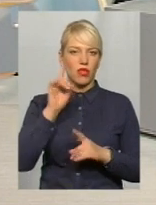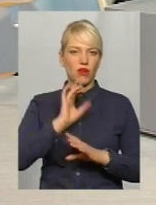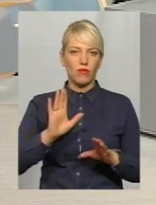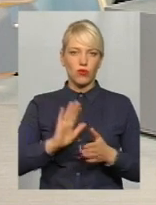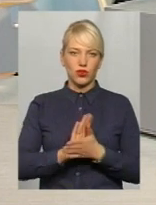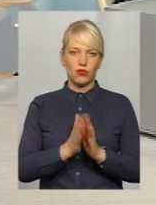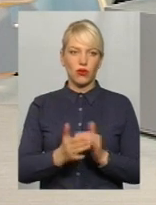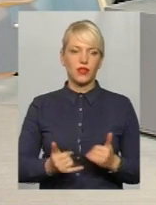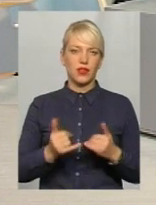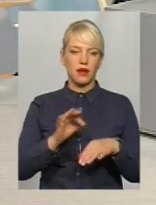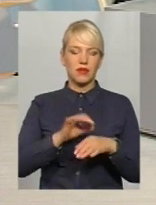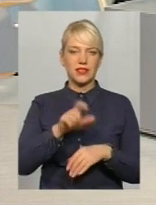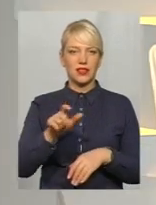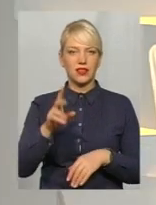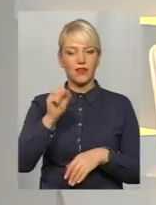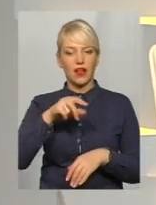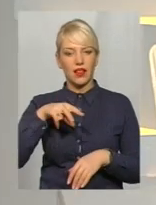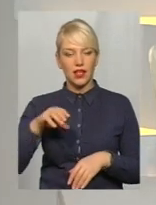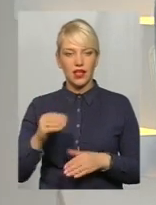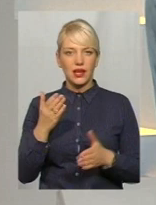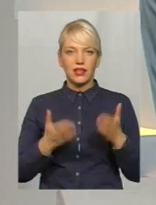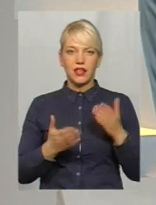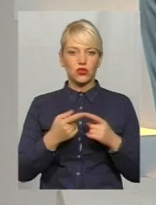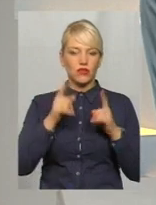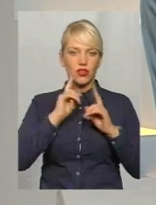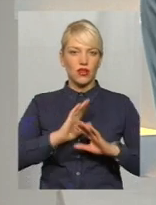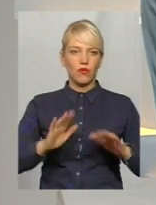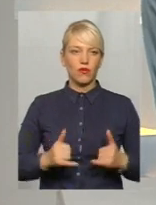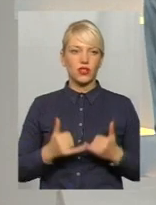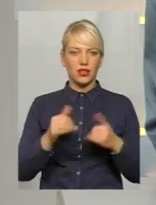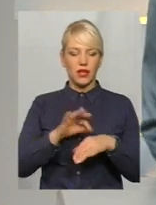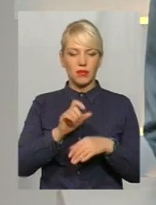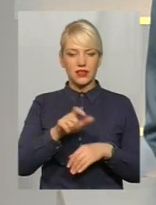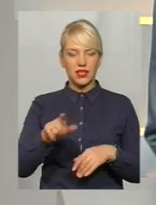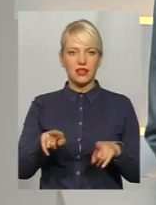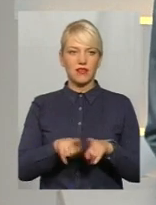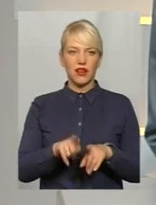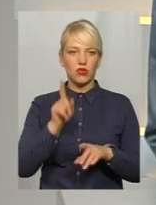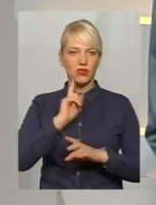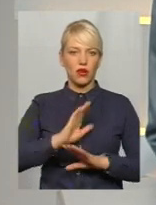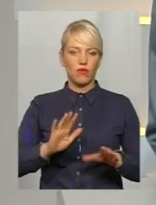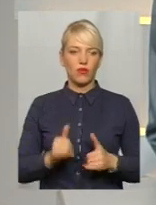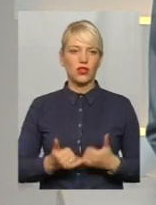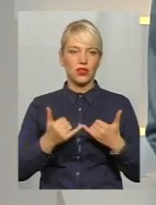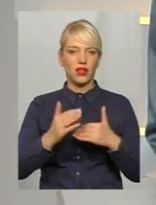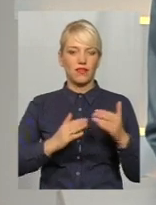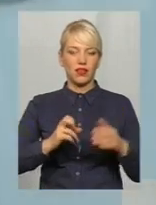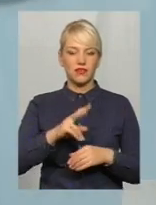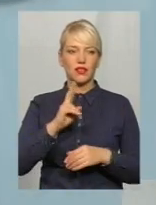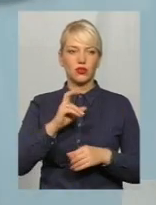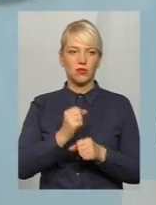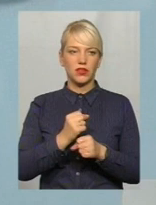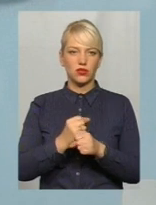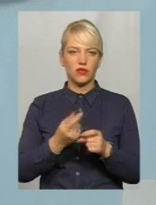для пацієнта. Але якщо вони некомфортні для пацієнта, вони так само і некомфортні для фахівця, який працює в тих